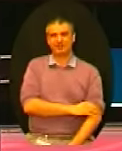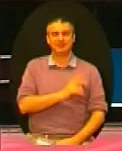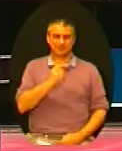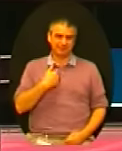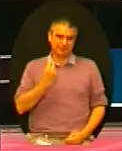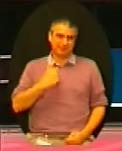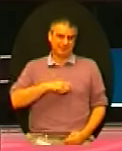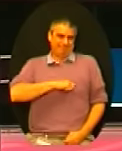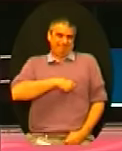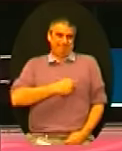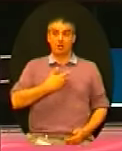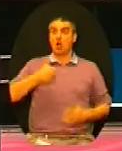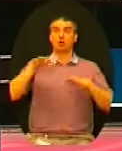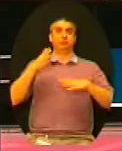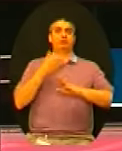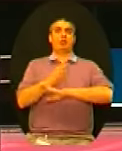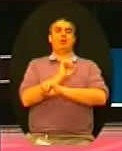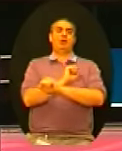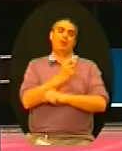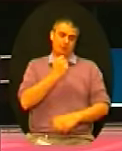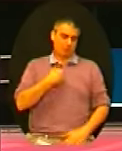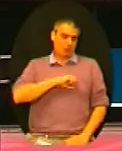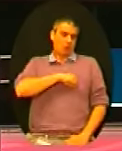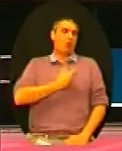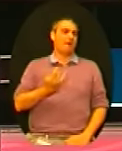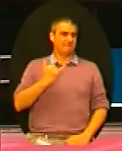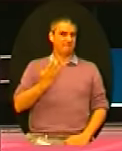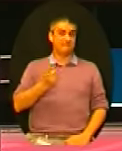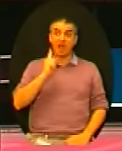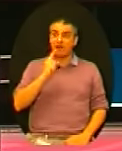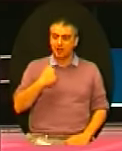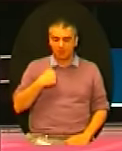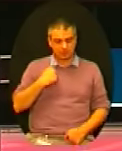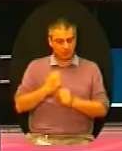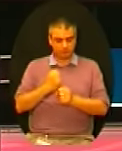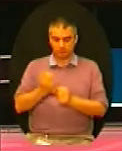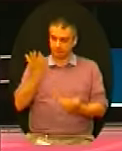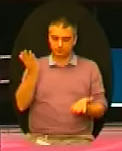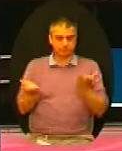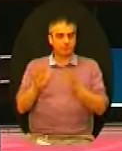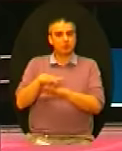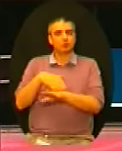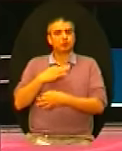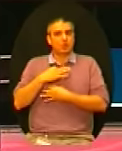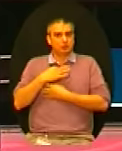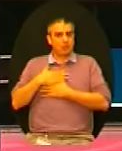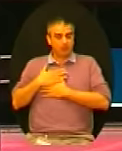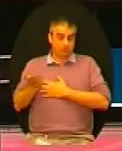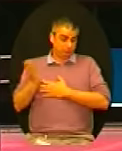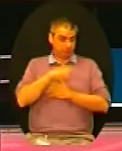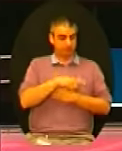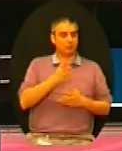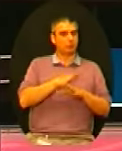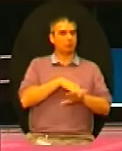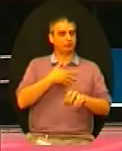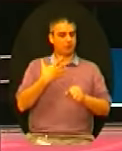גם צביטה כשראש ממשלה נכנס לכלא. אבל כאשר אני מעמיד את התחושה הזאת מול התחושה